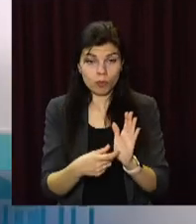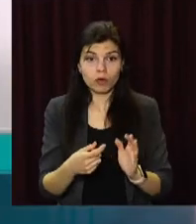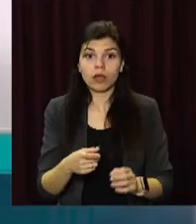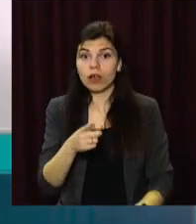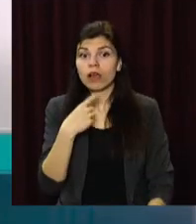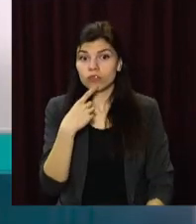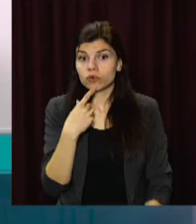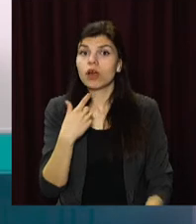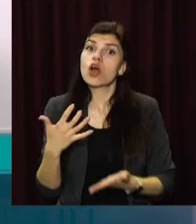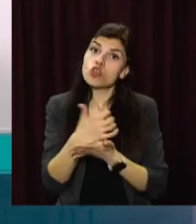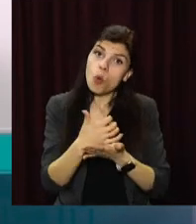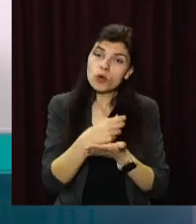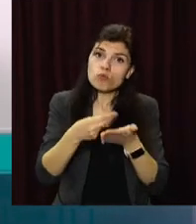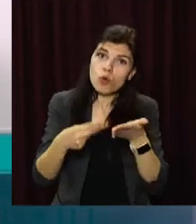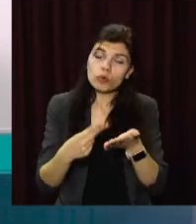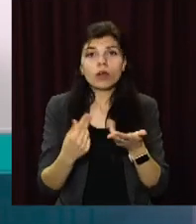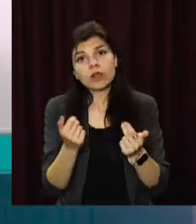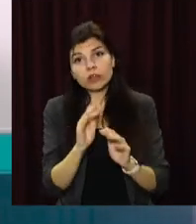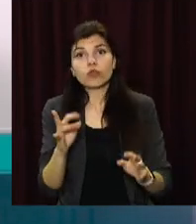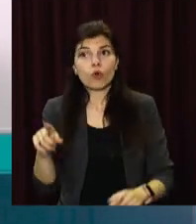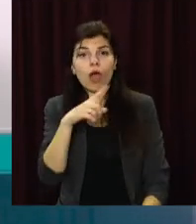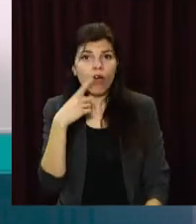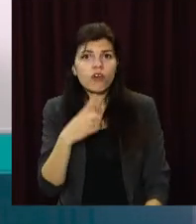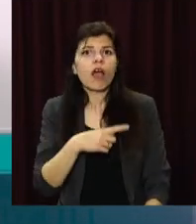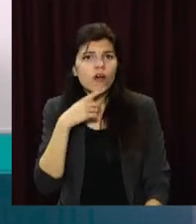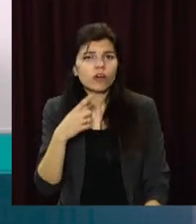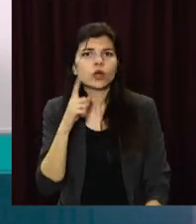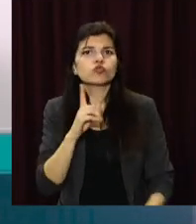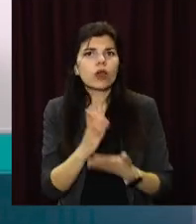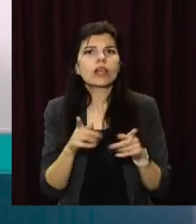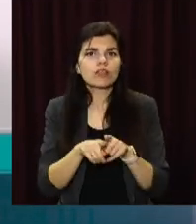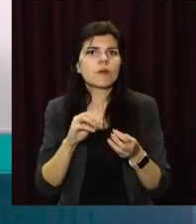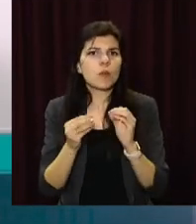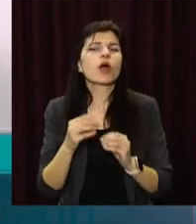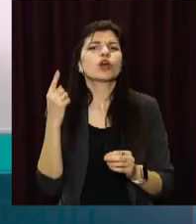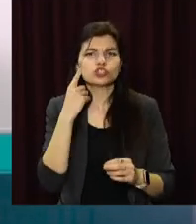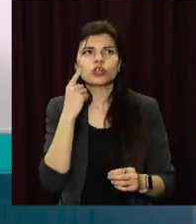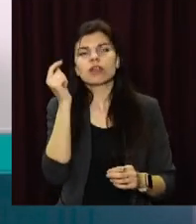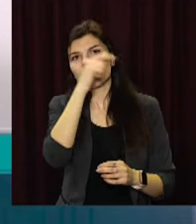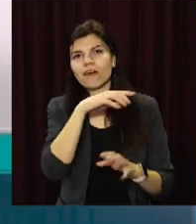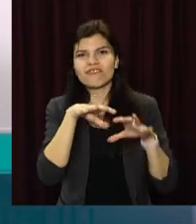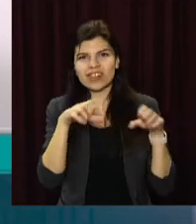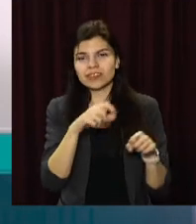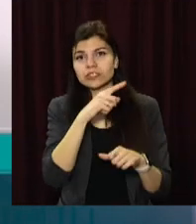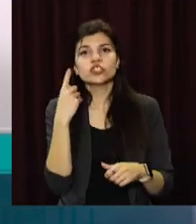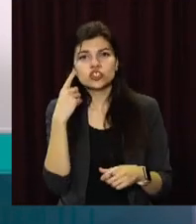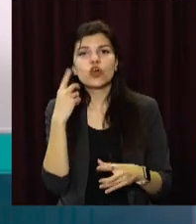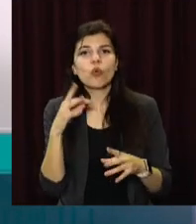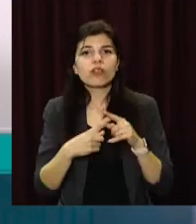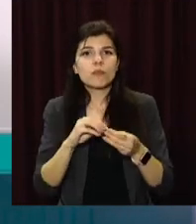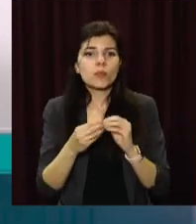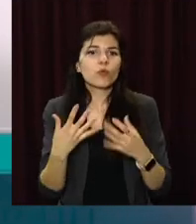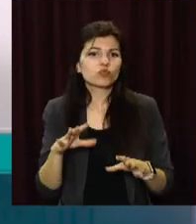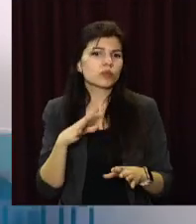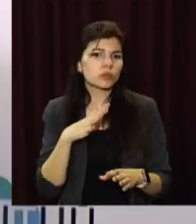Наберет петиция или не наберет, все равно они уже говорят о том, что есть такая проблема. проблема, ее надо решать. Но эта проблема была,